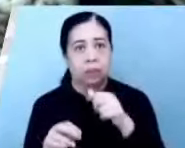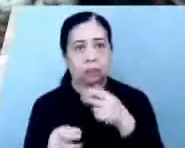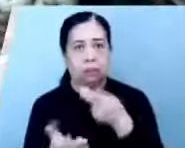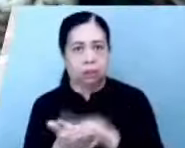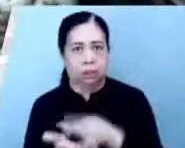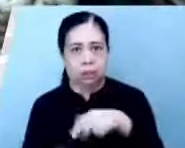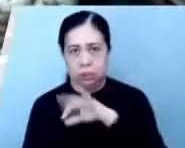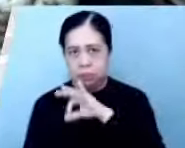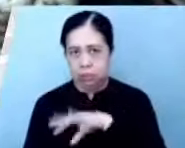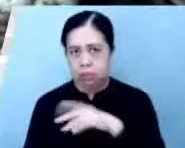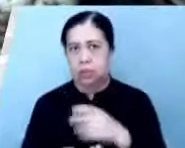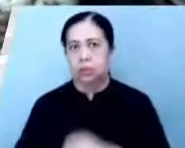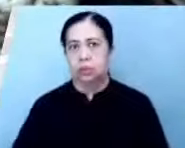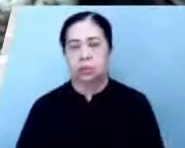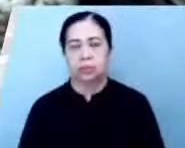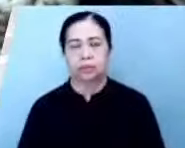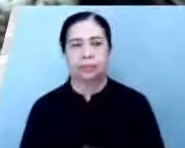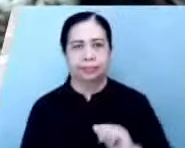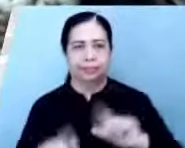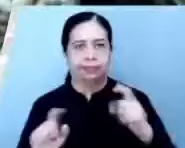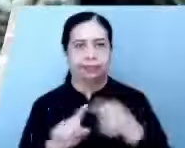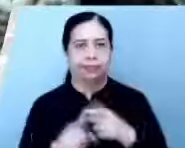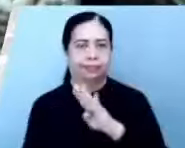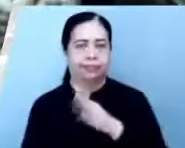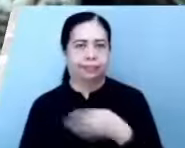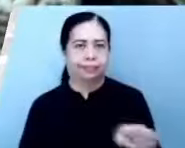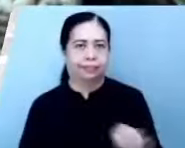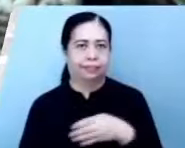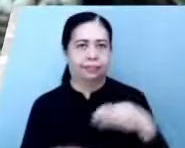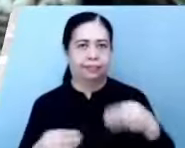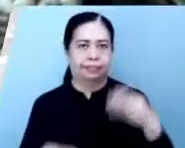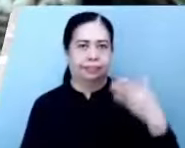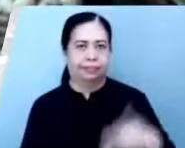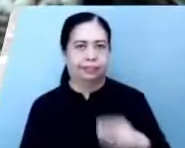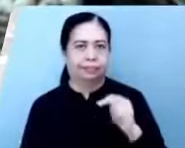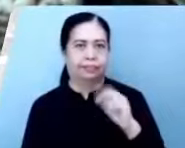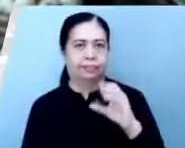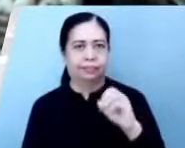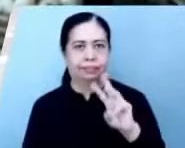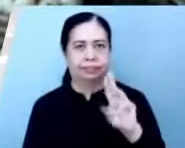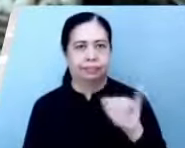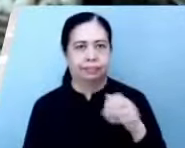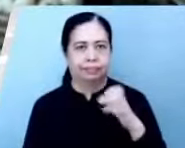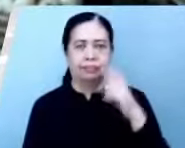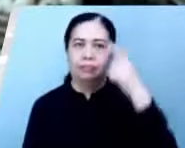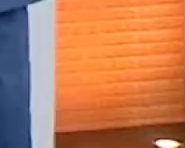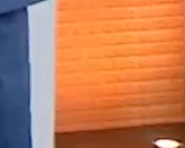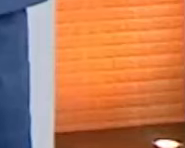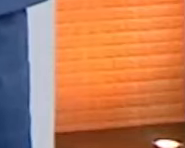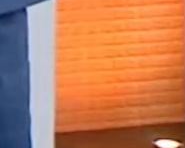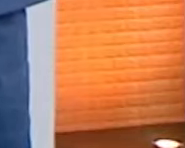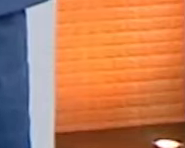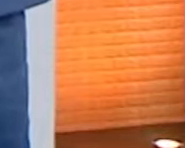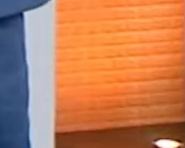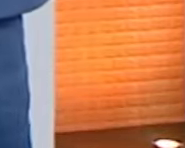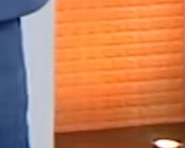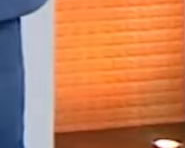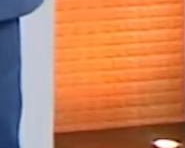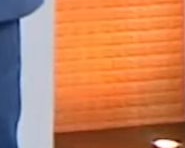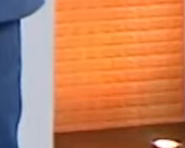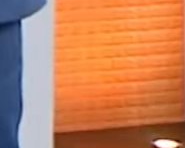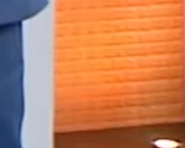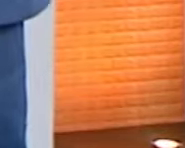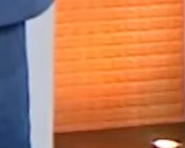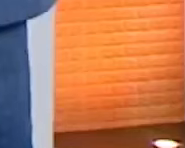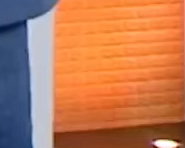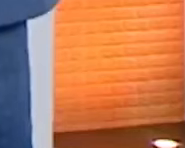mula rito sa Blumentritt Market sa Maynila, ako si Nico Wahe para sa GMA Integrated News. Igan, mauna ka sa mga